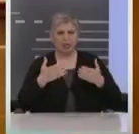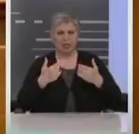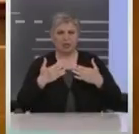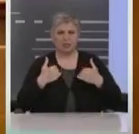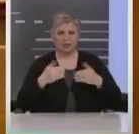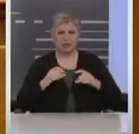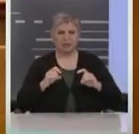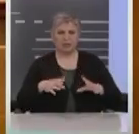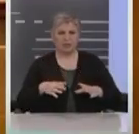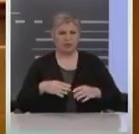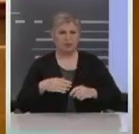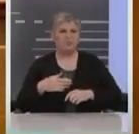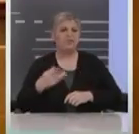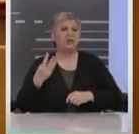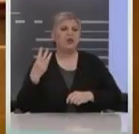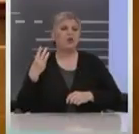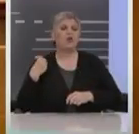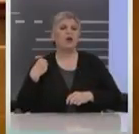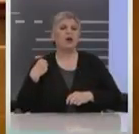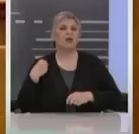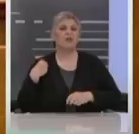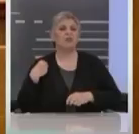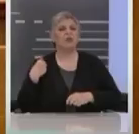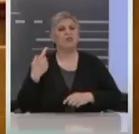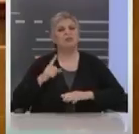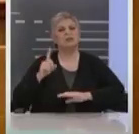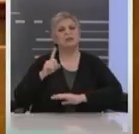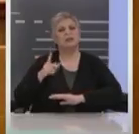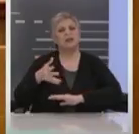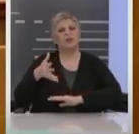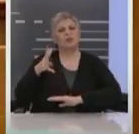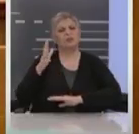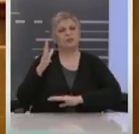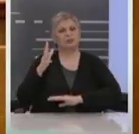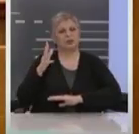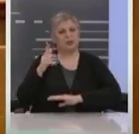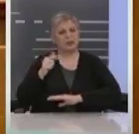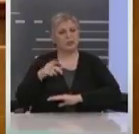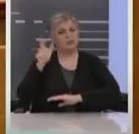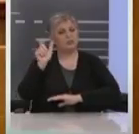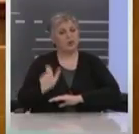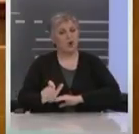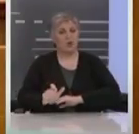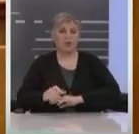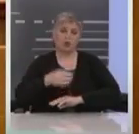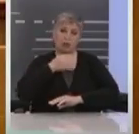Άκουσα τον κύριο Μητσοτάκη να δηλώνει από τη